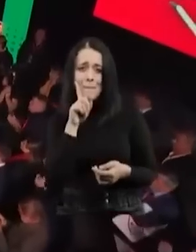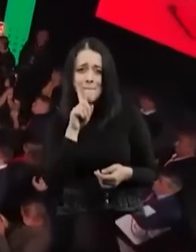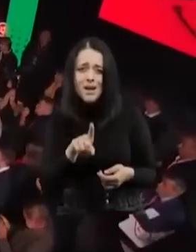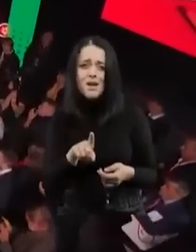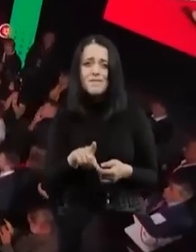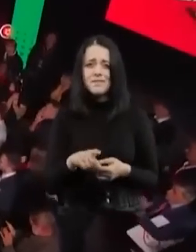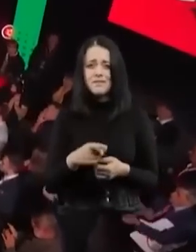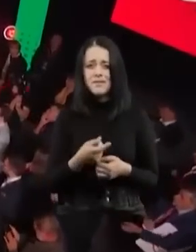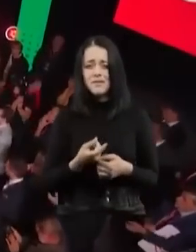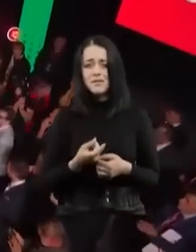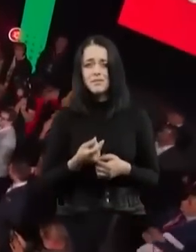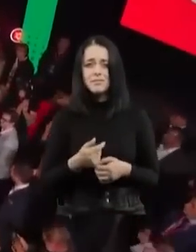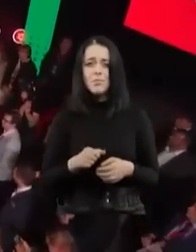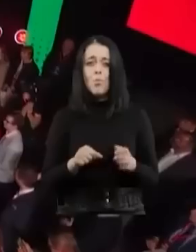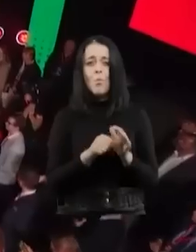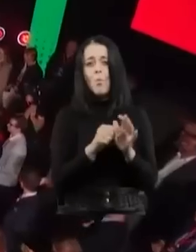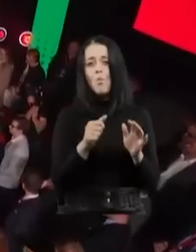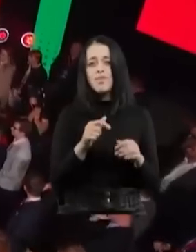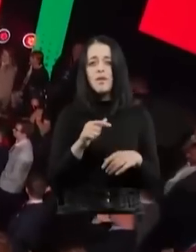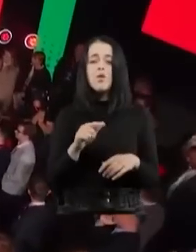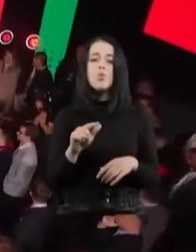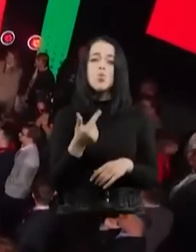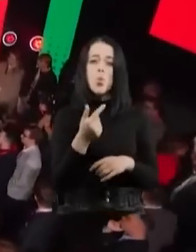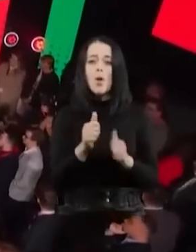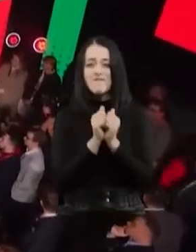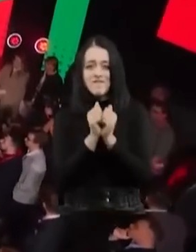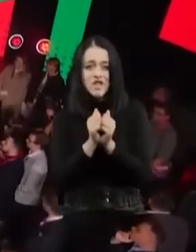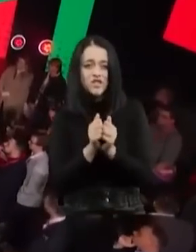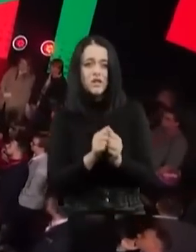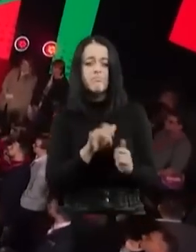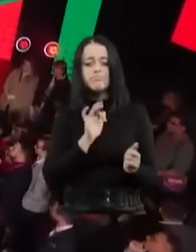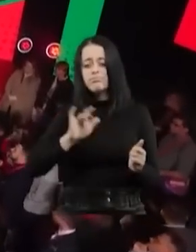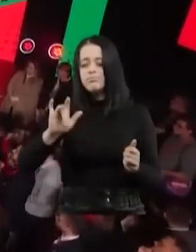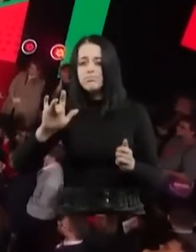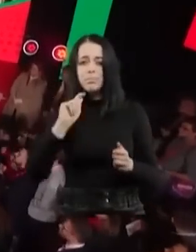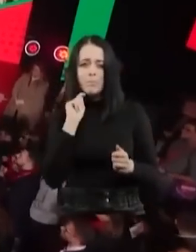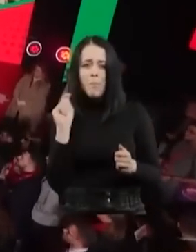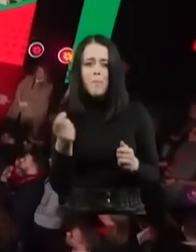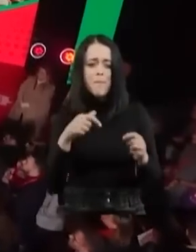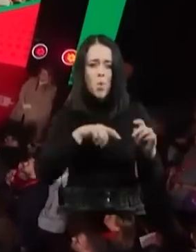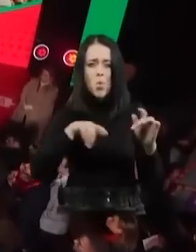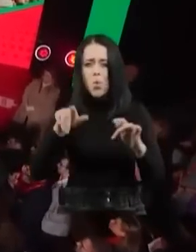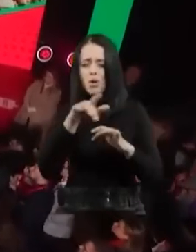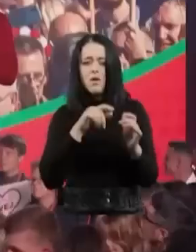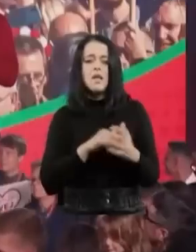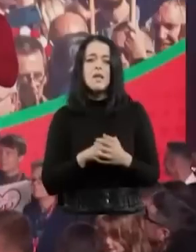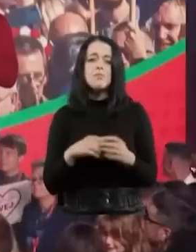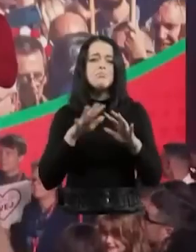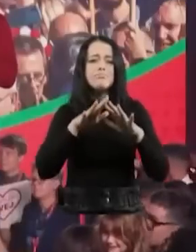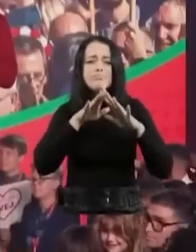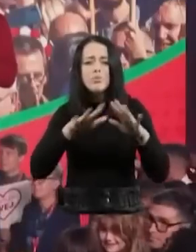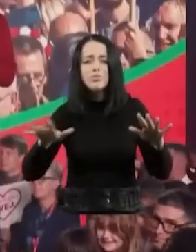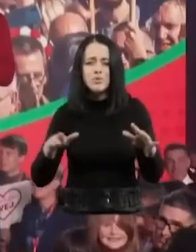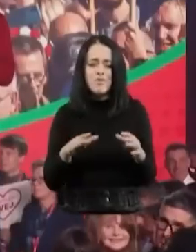i niestety niezbyt stabilnego rządu. Lewica moim zdaniem wyczuwa ten